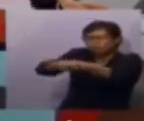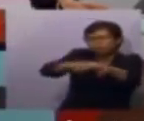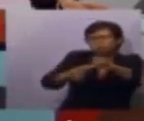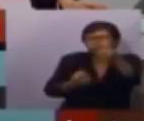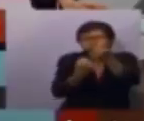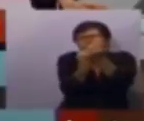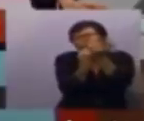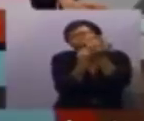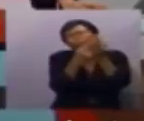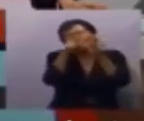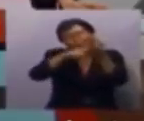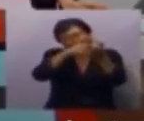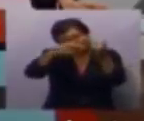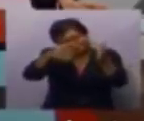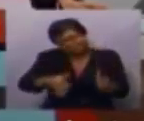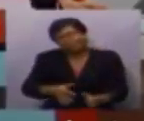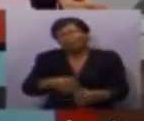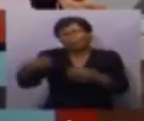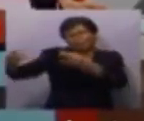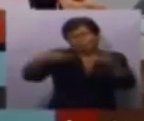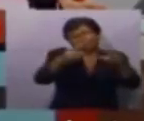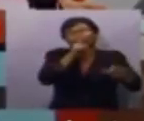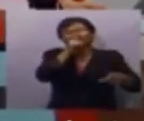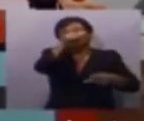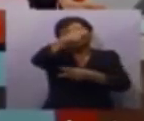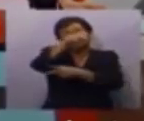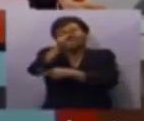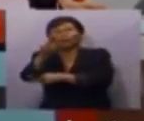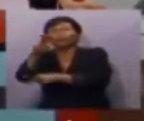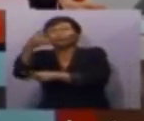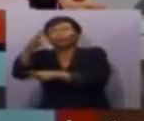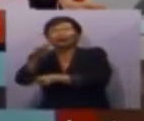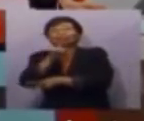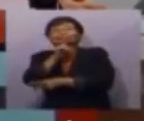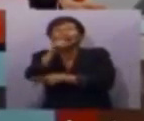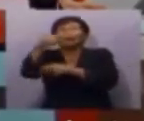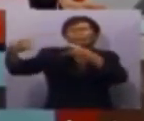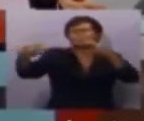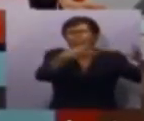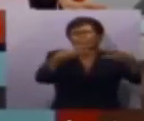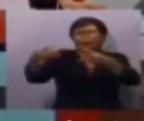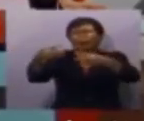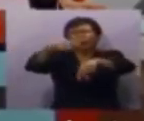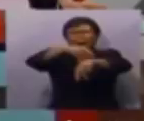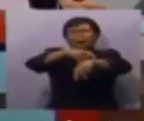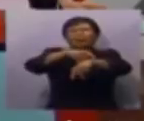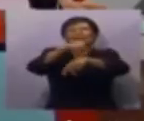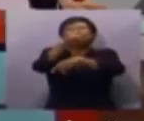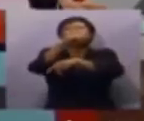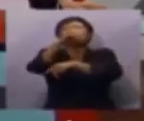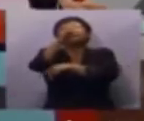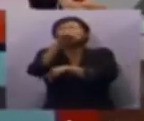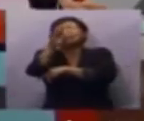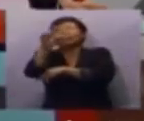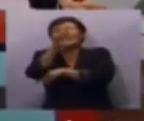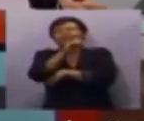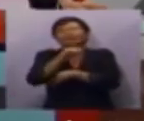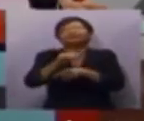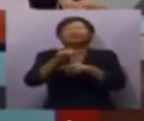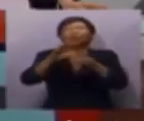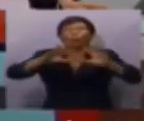sokongan pengundi. Ada yang melihat perang sebenar pada PRU kali ini adalah peperangan di alam cyber dan dunia